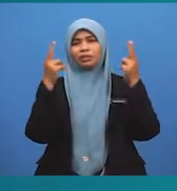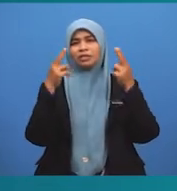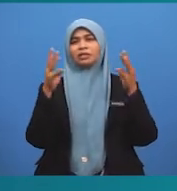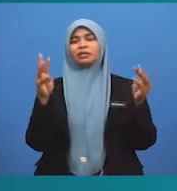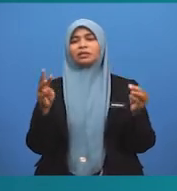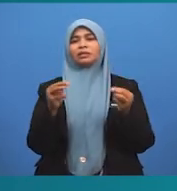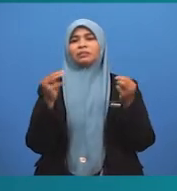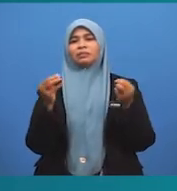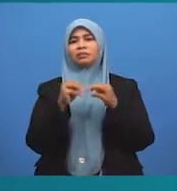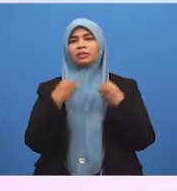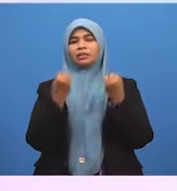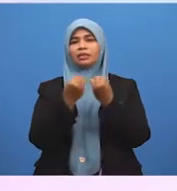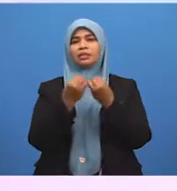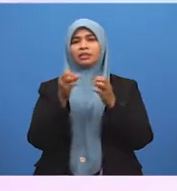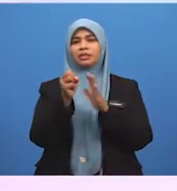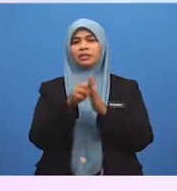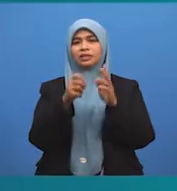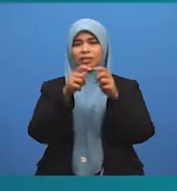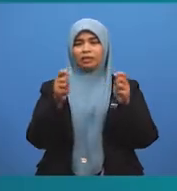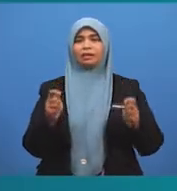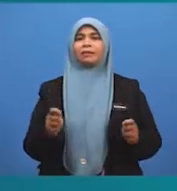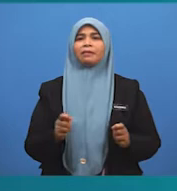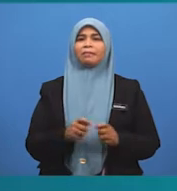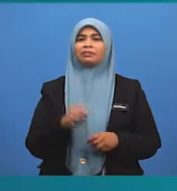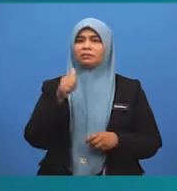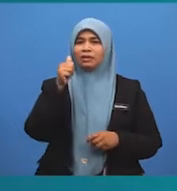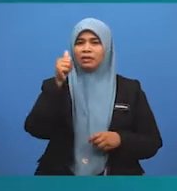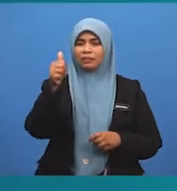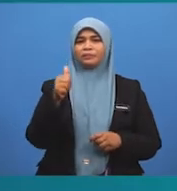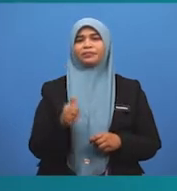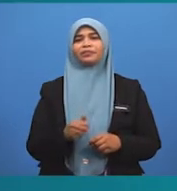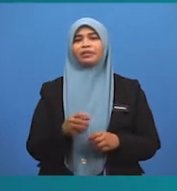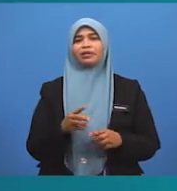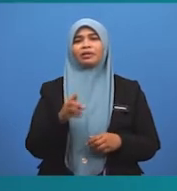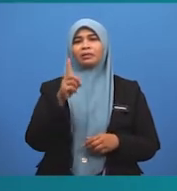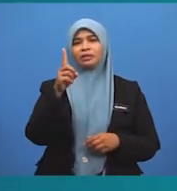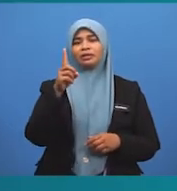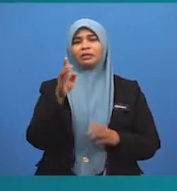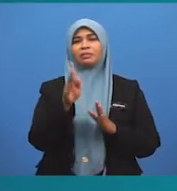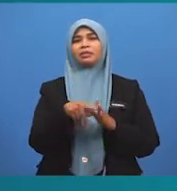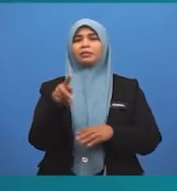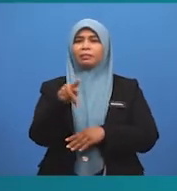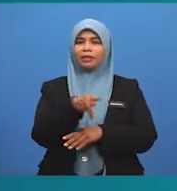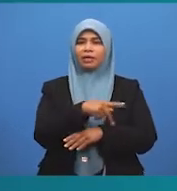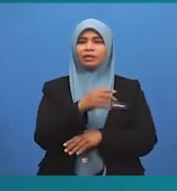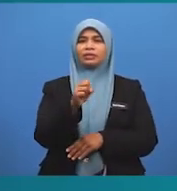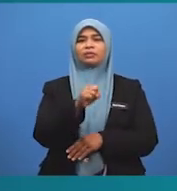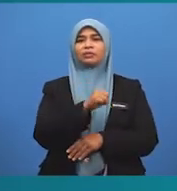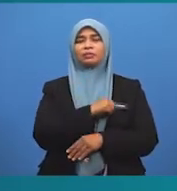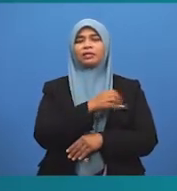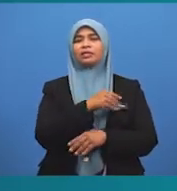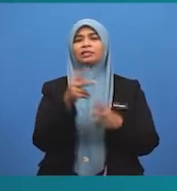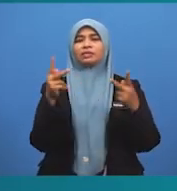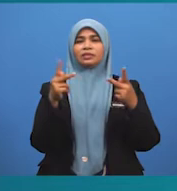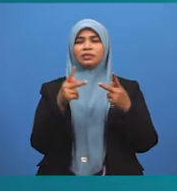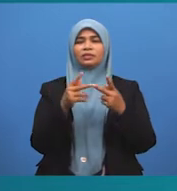masyarakat setempat? Hebat! Yang pertama, berpakaian sopan dan